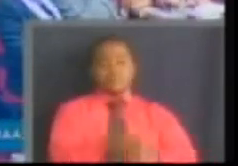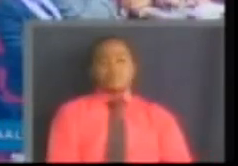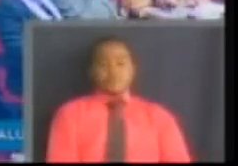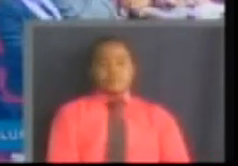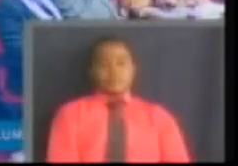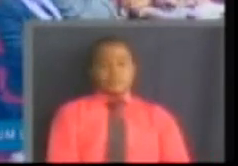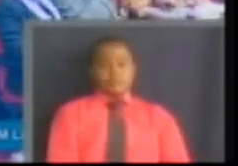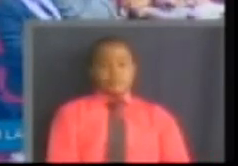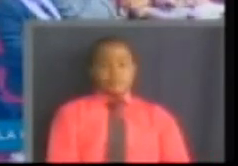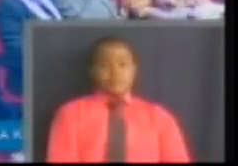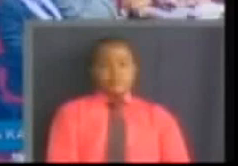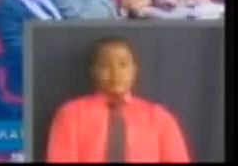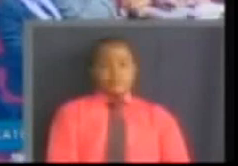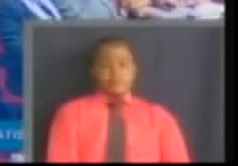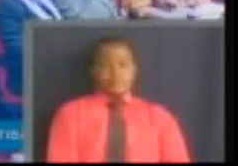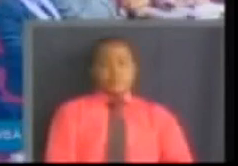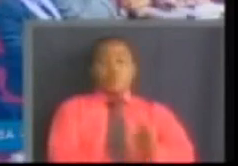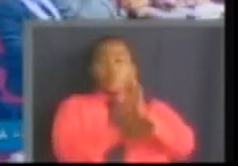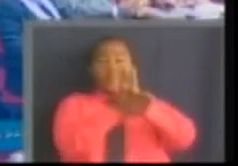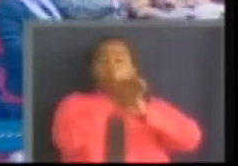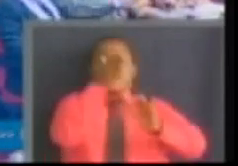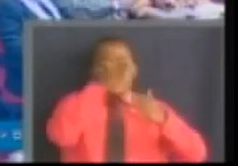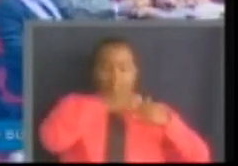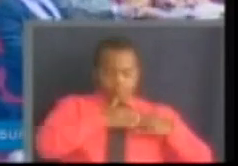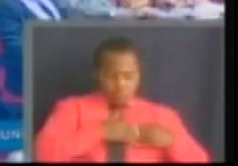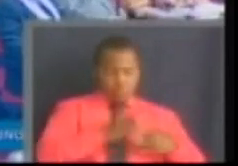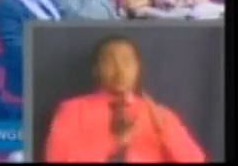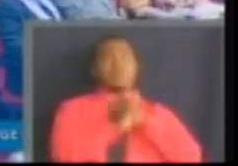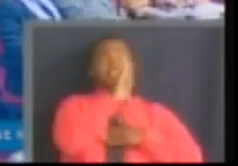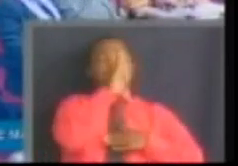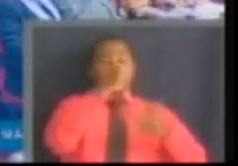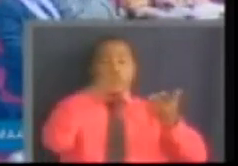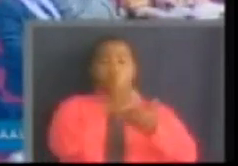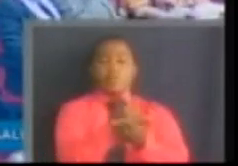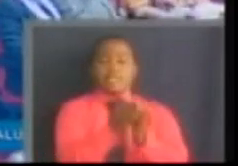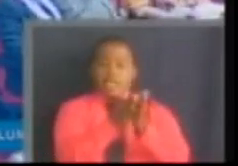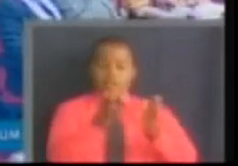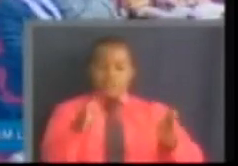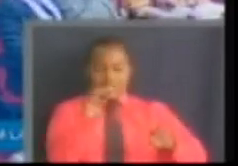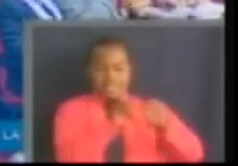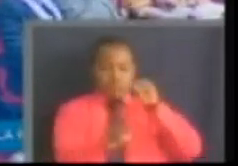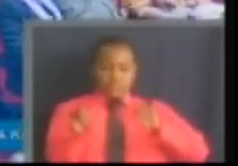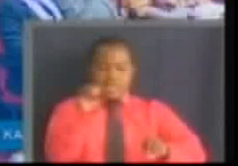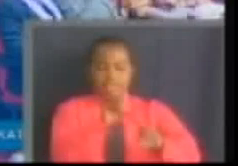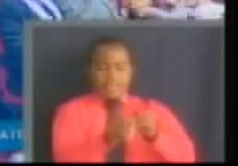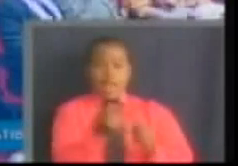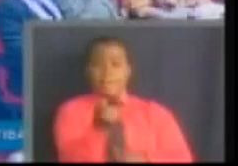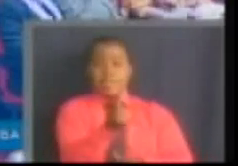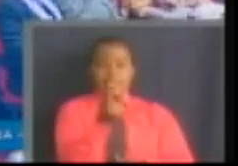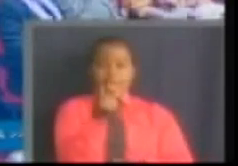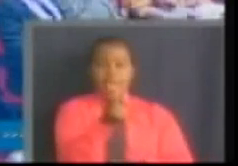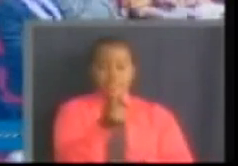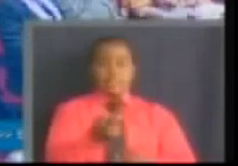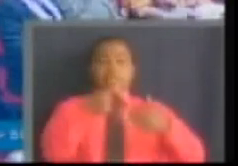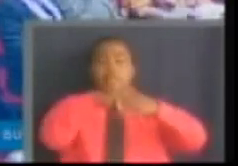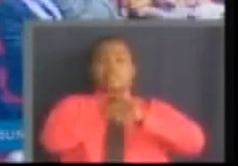Kwanza awali yote napenda kumshukuru Mwenyezi Mungu kupata nafasi ya kuweza kuchangia machache katika hoja iliyoletwa na